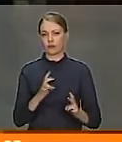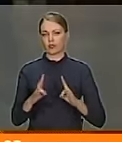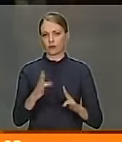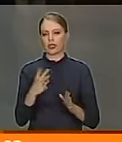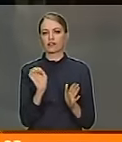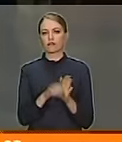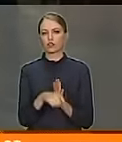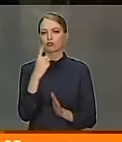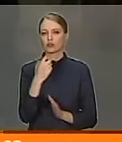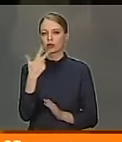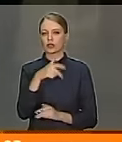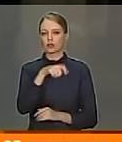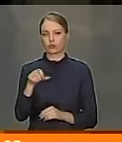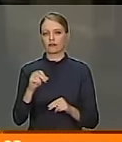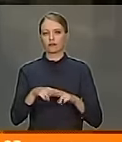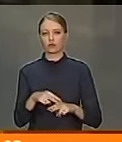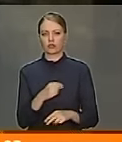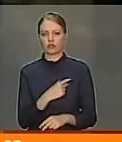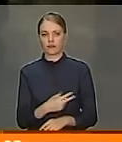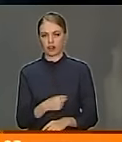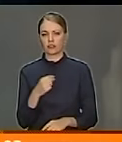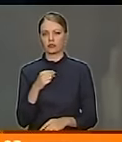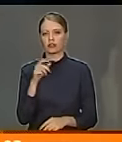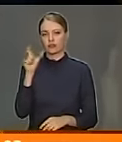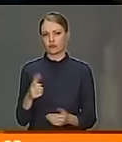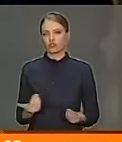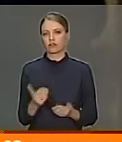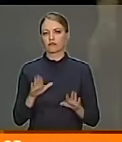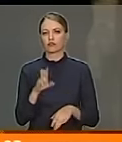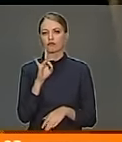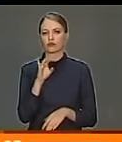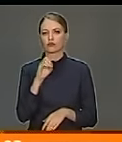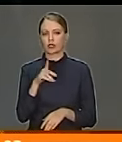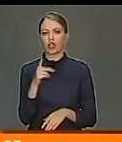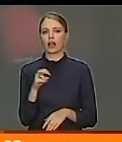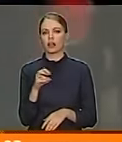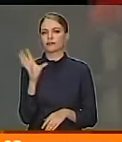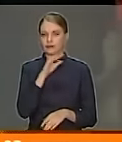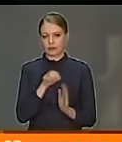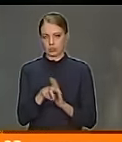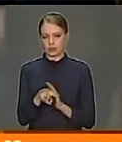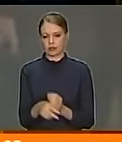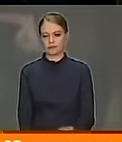які вбили 130 людей в столиці Франції. Абдеслам мешкав у Брюсселі, одначе встиг утекти.